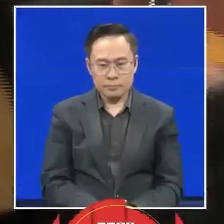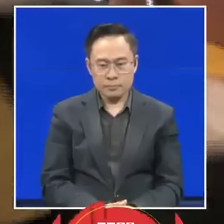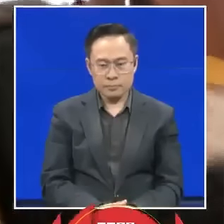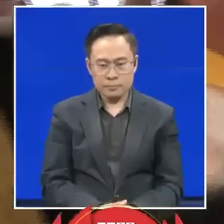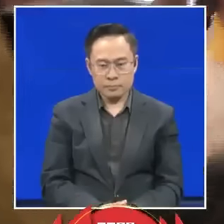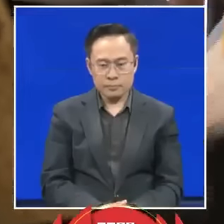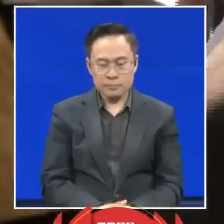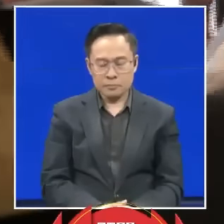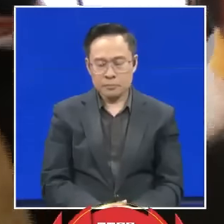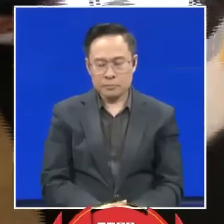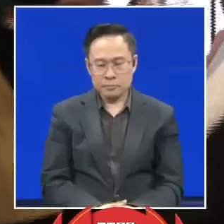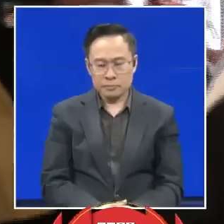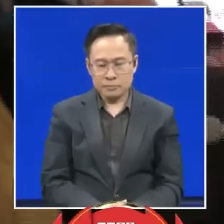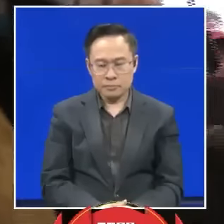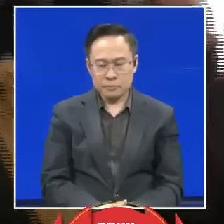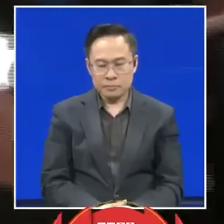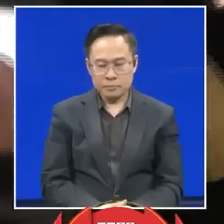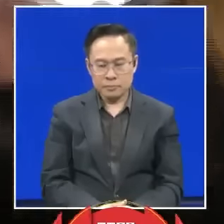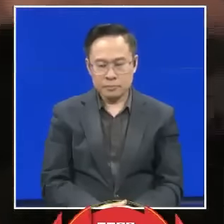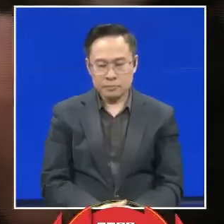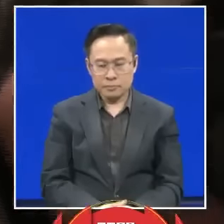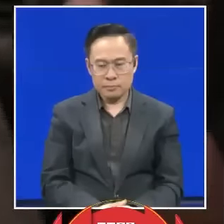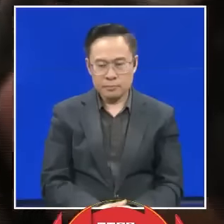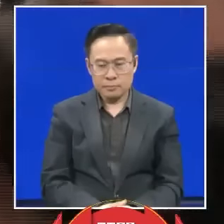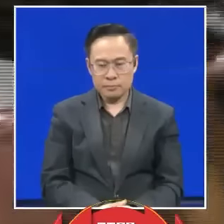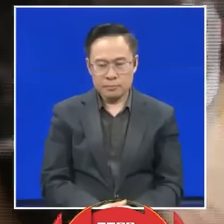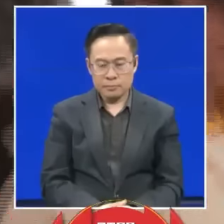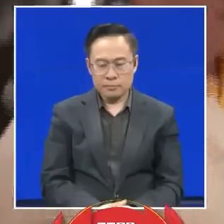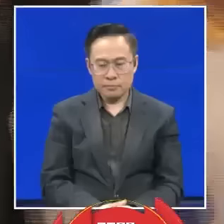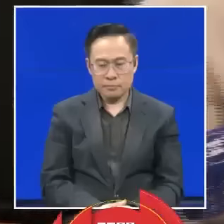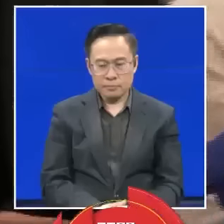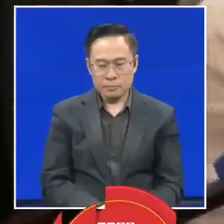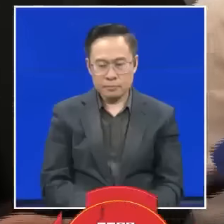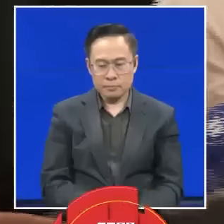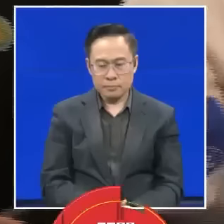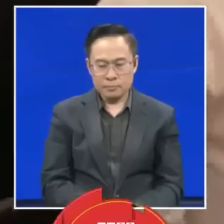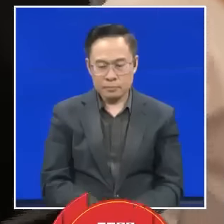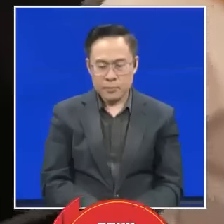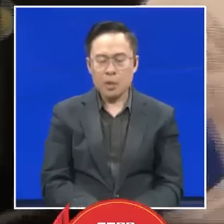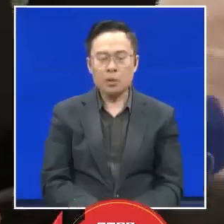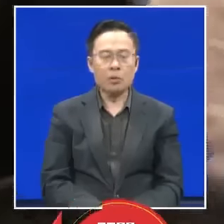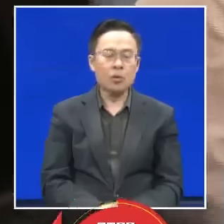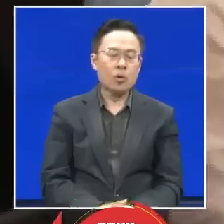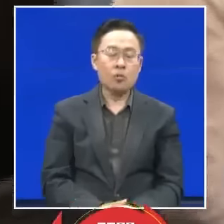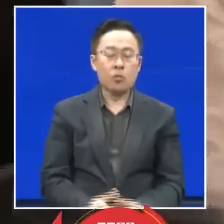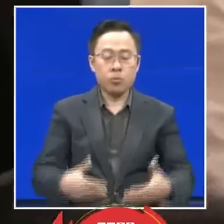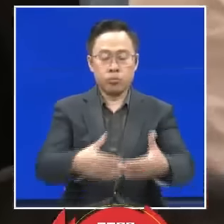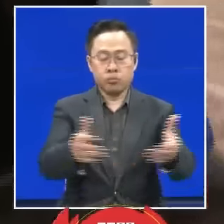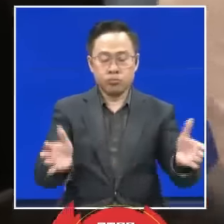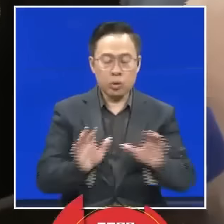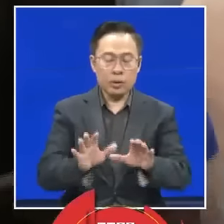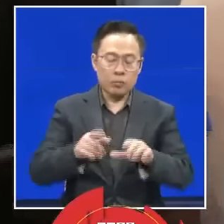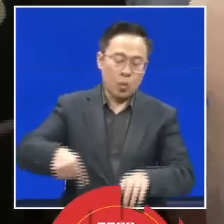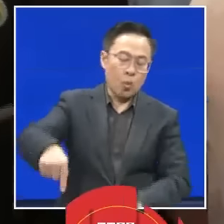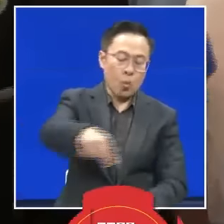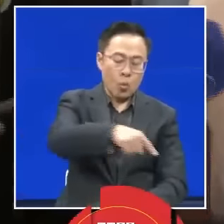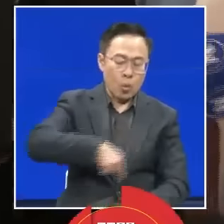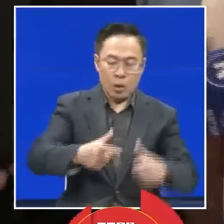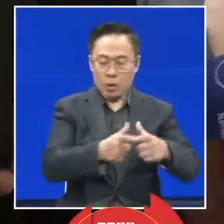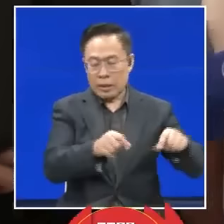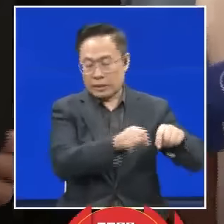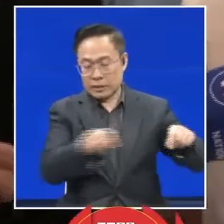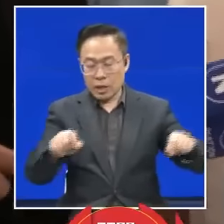รอบสั่งครับกว้างความยาวประมาณ2กิโลแอสฟัลต์ติดเรียบร้อยหมดครับอัน